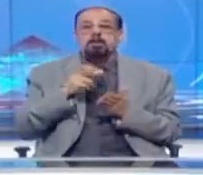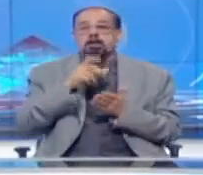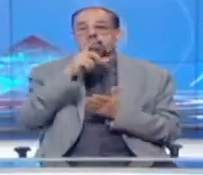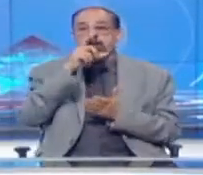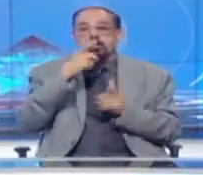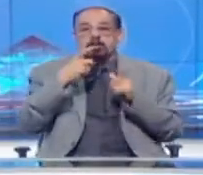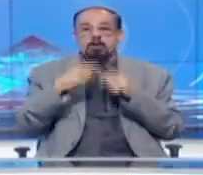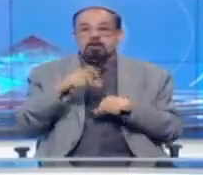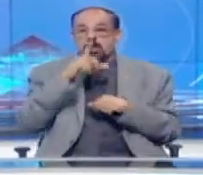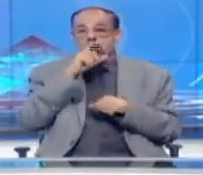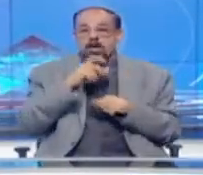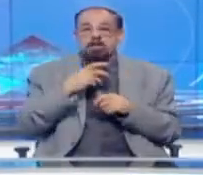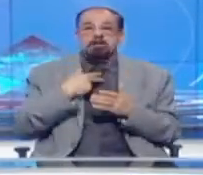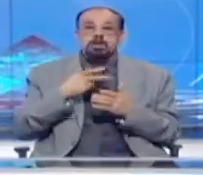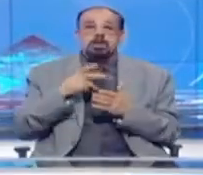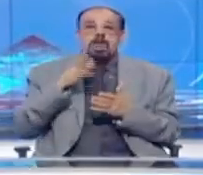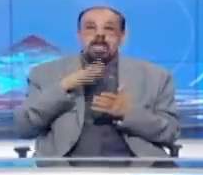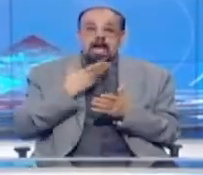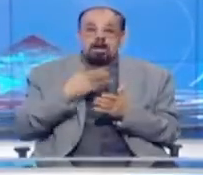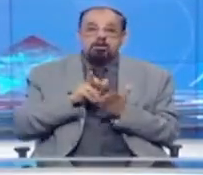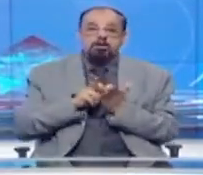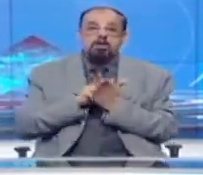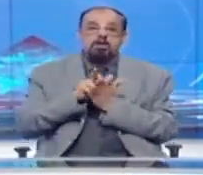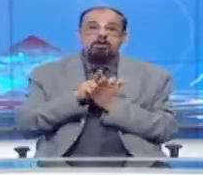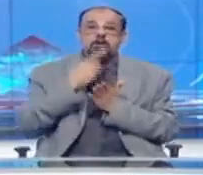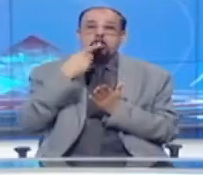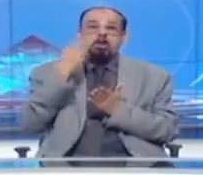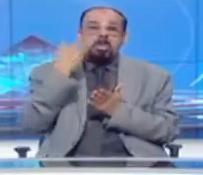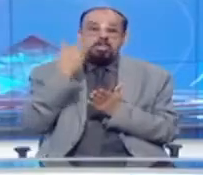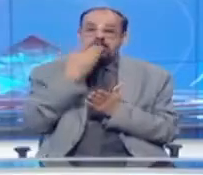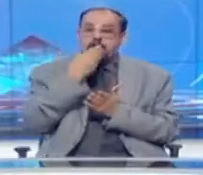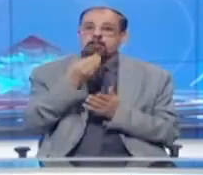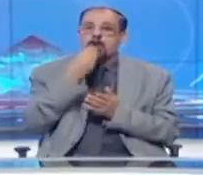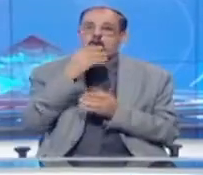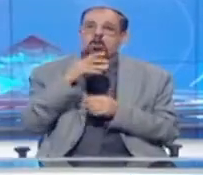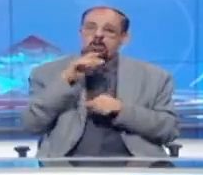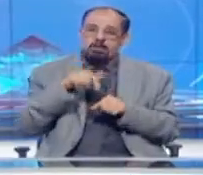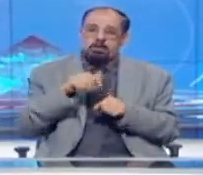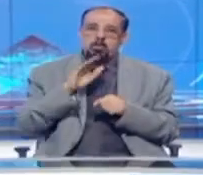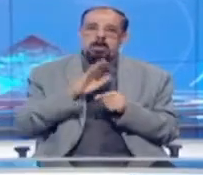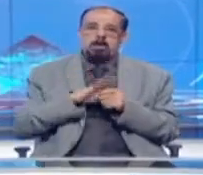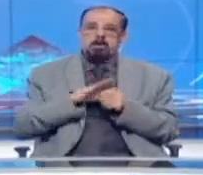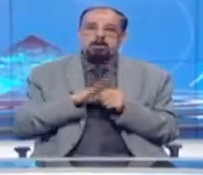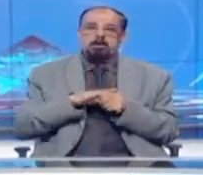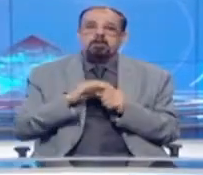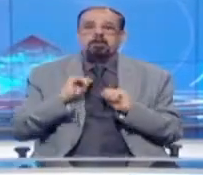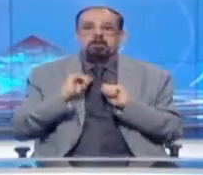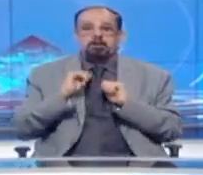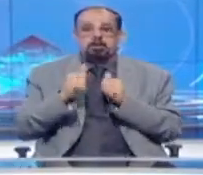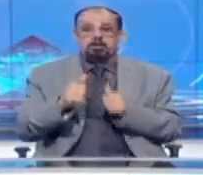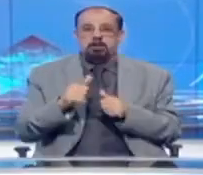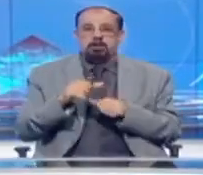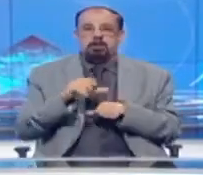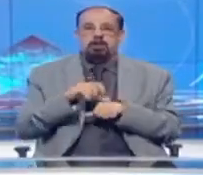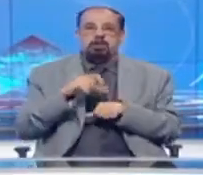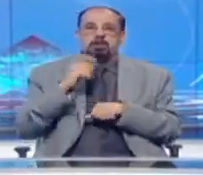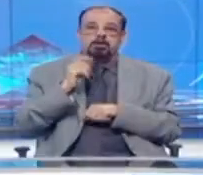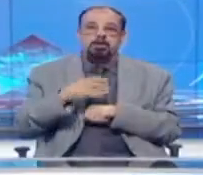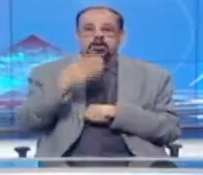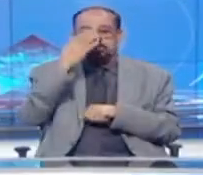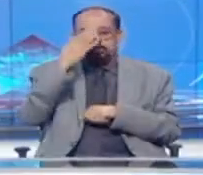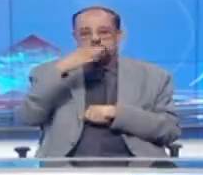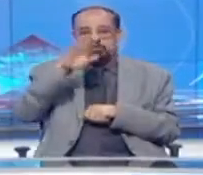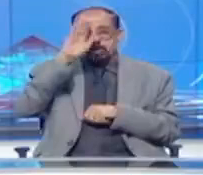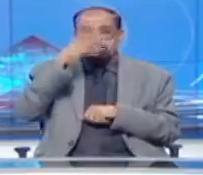أن السلطان تعمد إطلاق المدفع لتنبيه الصائمين لموعد الإفطار، فتوجهوا إلى مقر الحكم لشكر